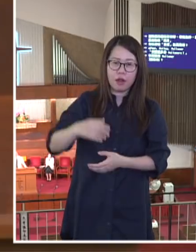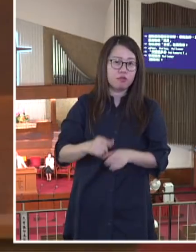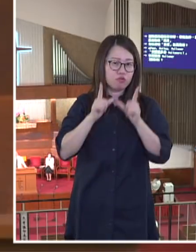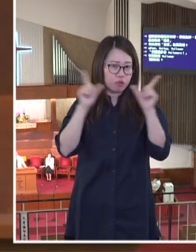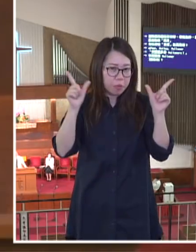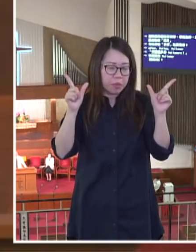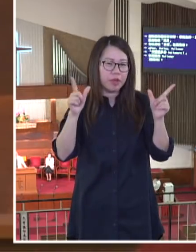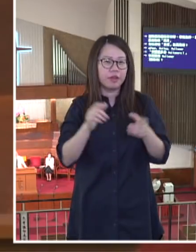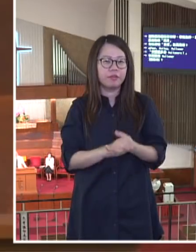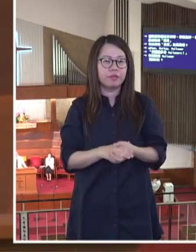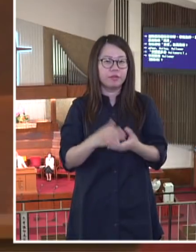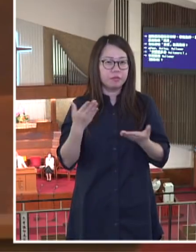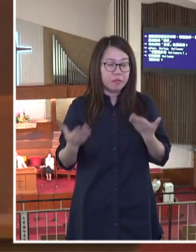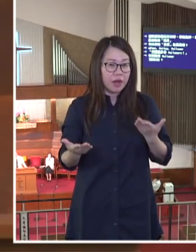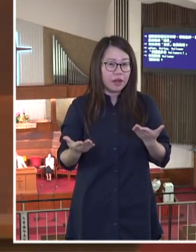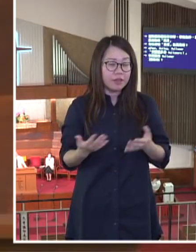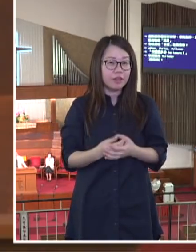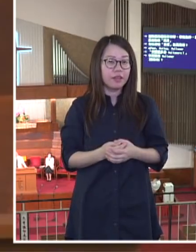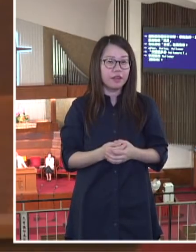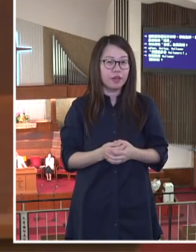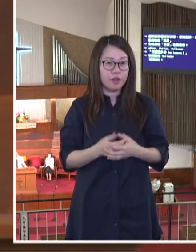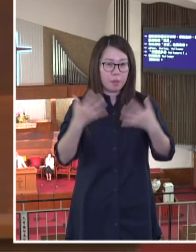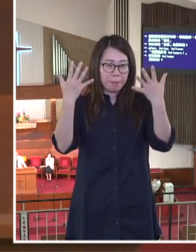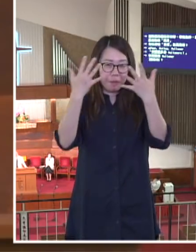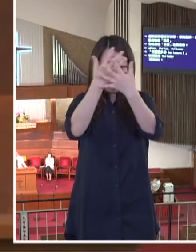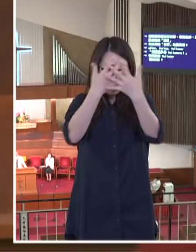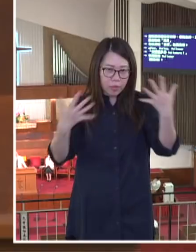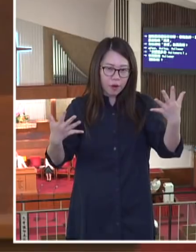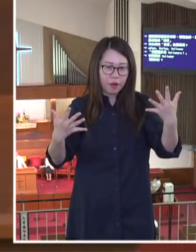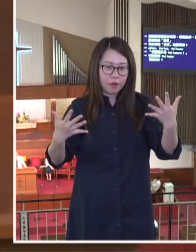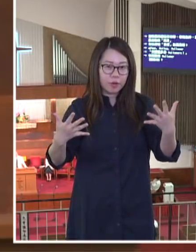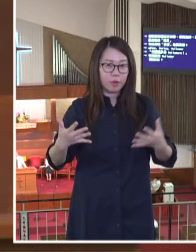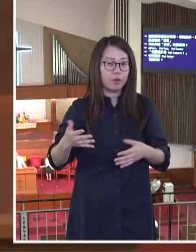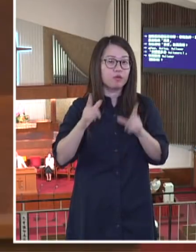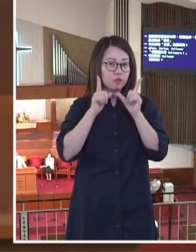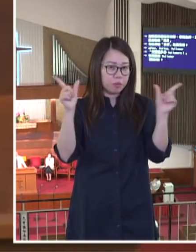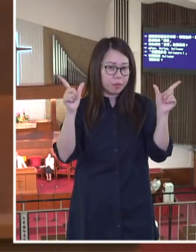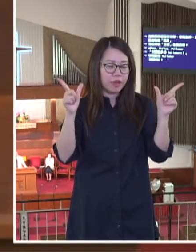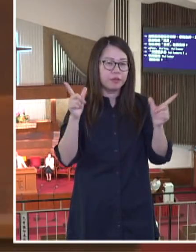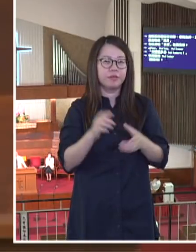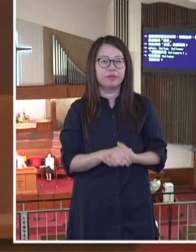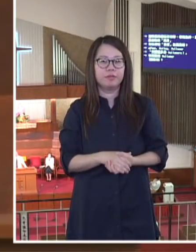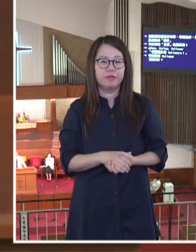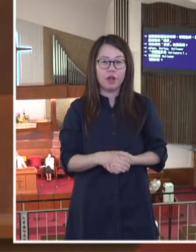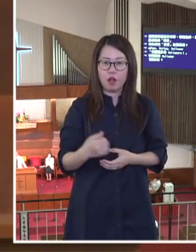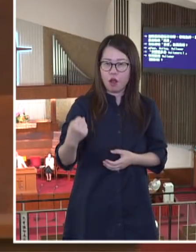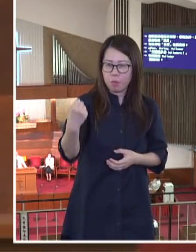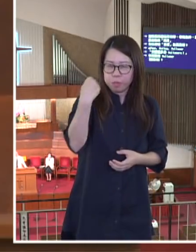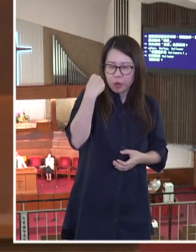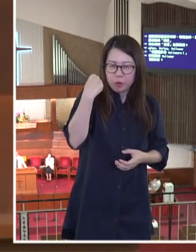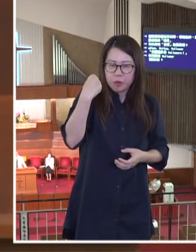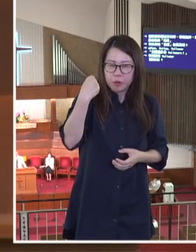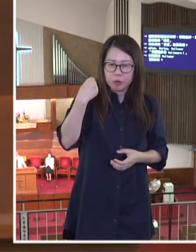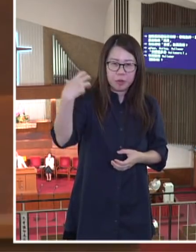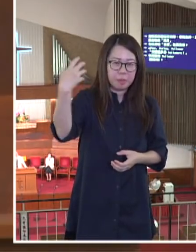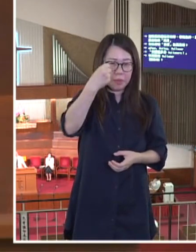的在网上成为一个最红的 KOL， 更多的权力。当我在这个网络